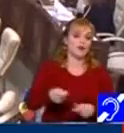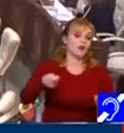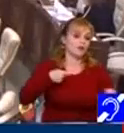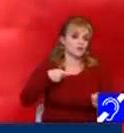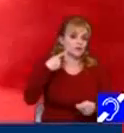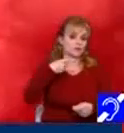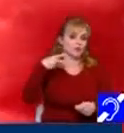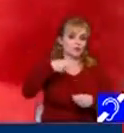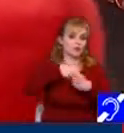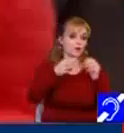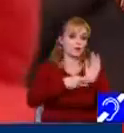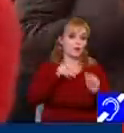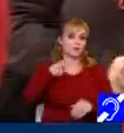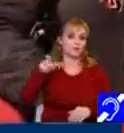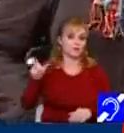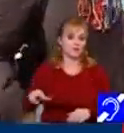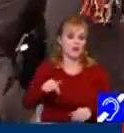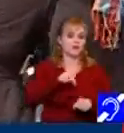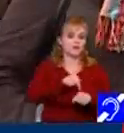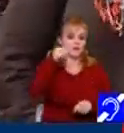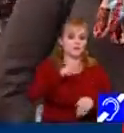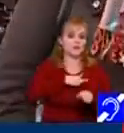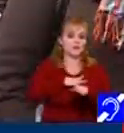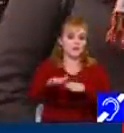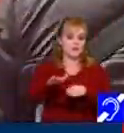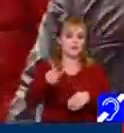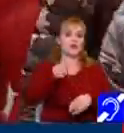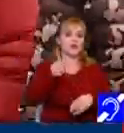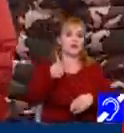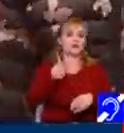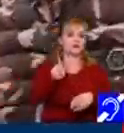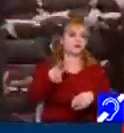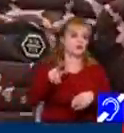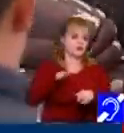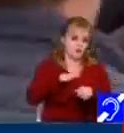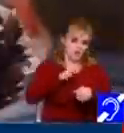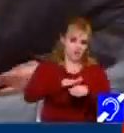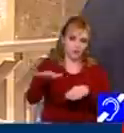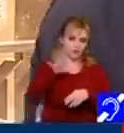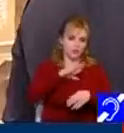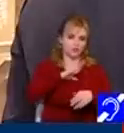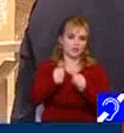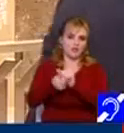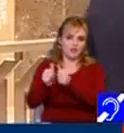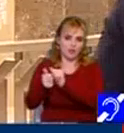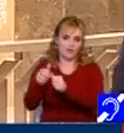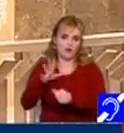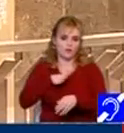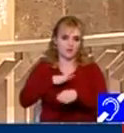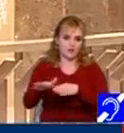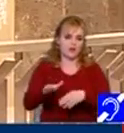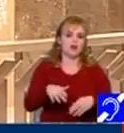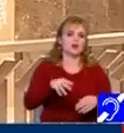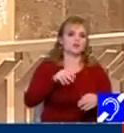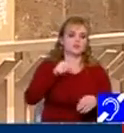că în 2018 cetățenii vor resimți pe deplin efectele reformelor demarate anterior. Ne așteptăm la o majorare